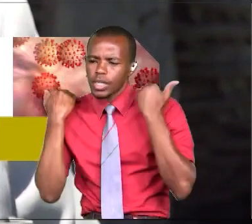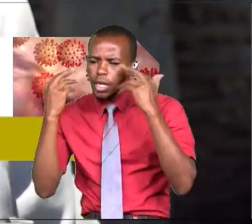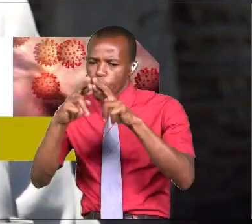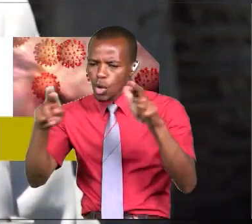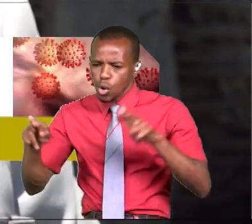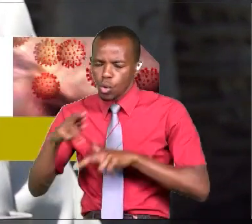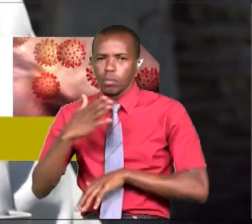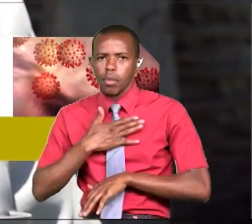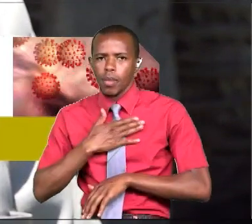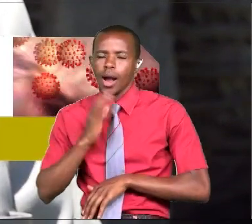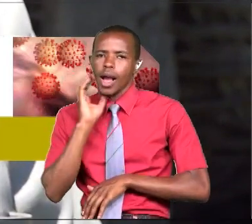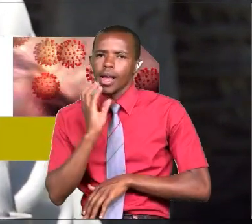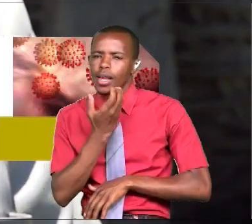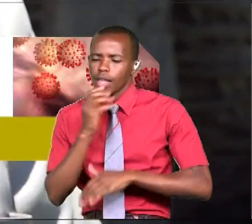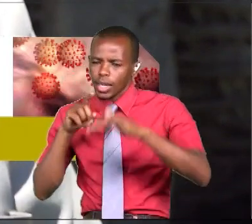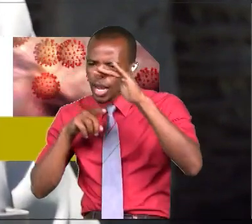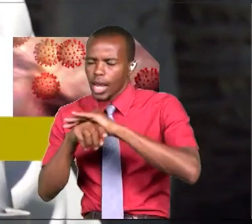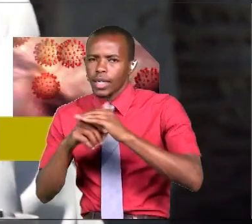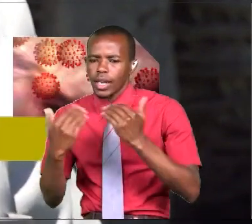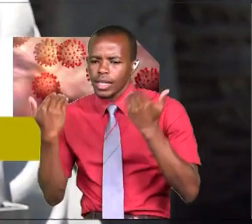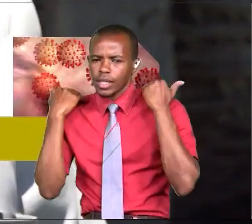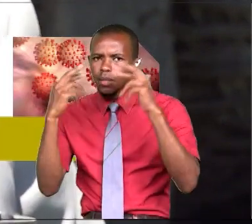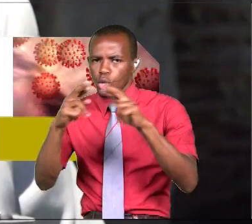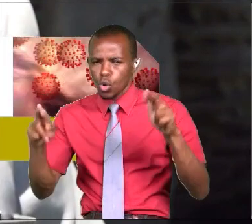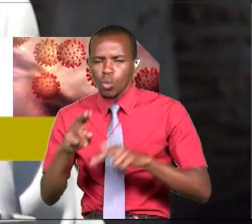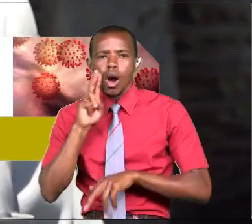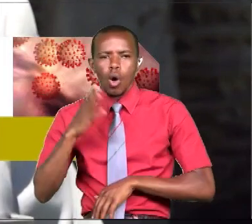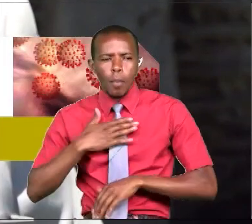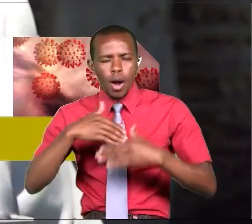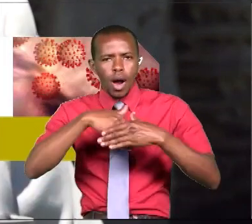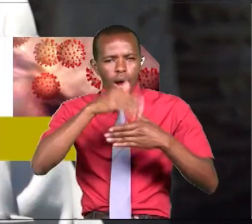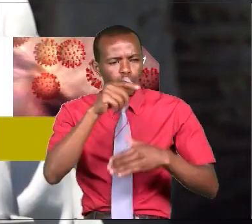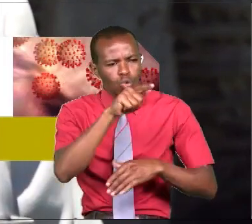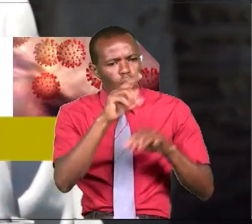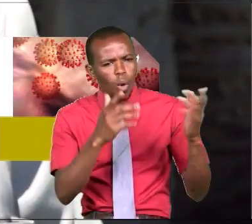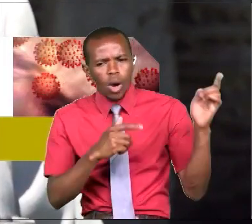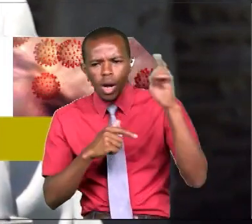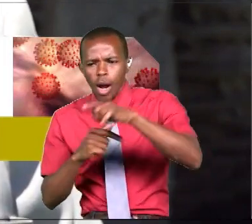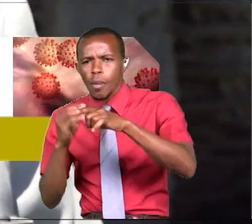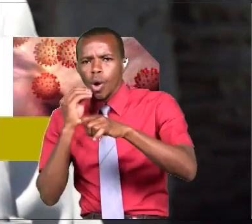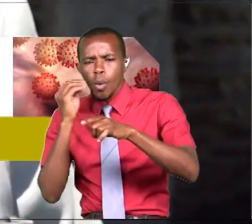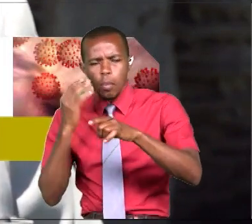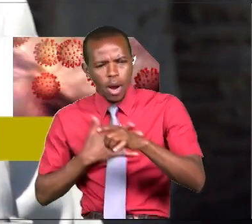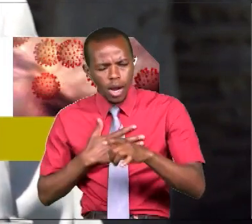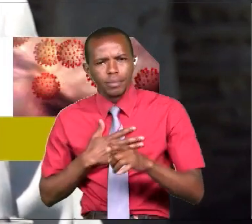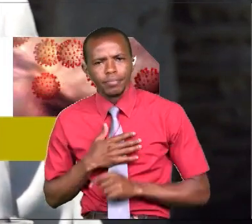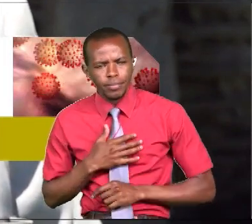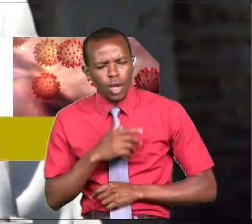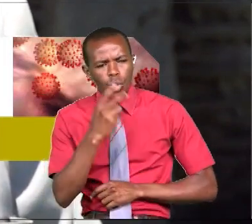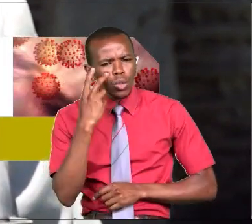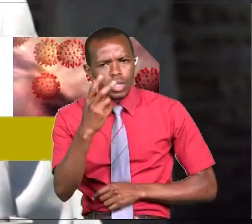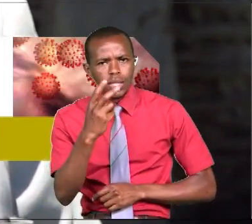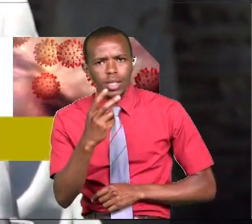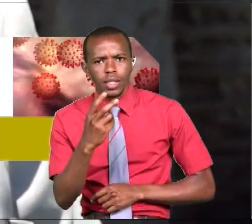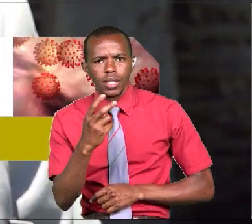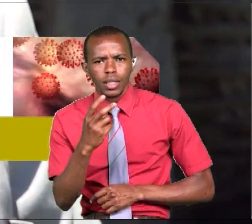room. Kenyatta alipoingia hapo sleeping room, na Musa akatoka nje, namna gani mnakuja hapa? Ate